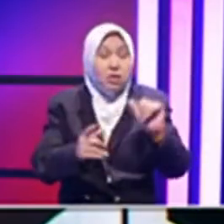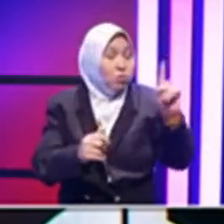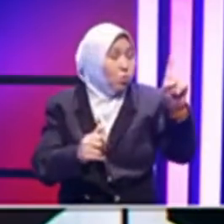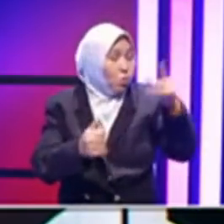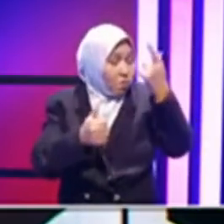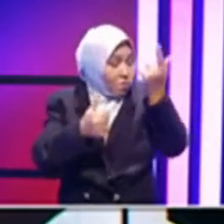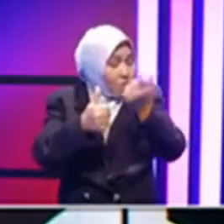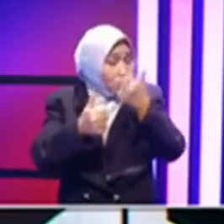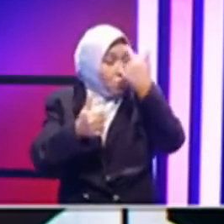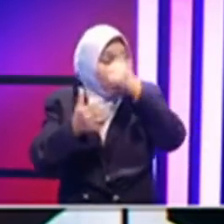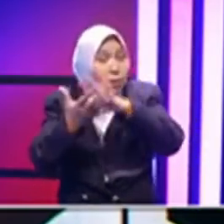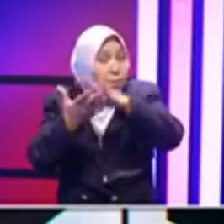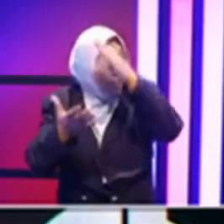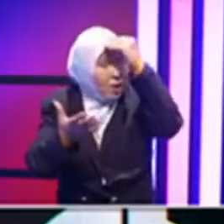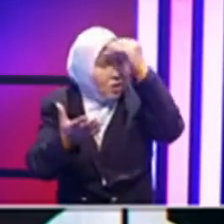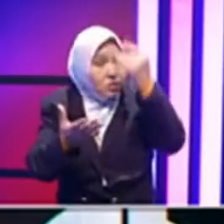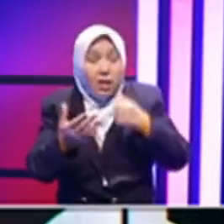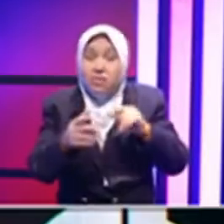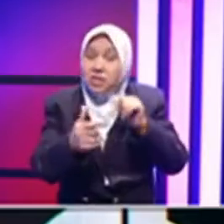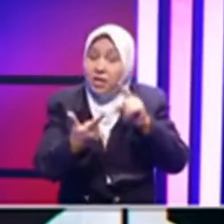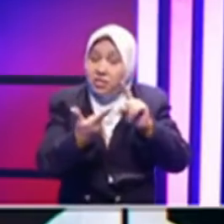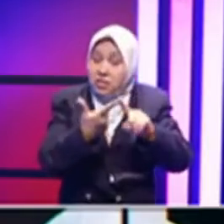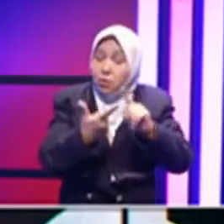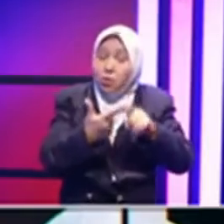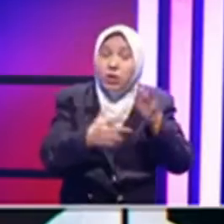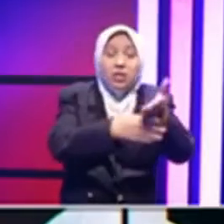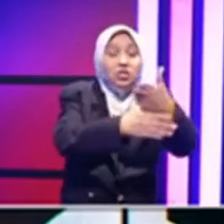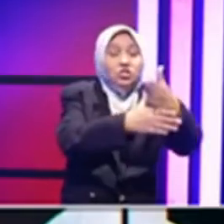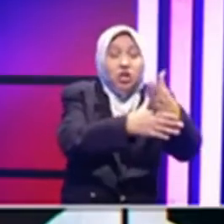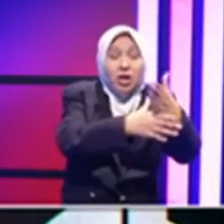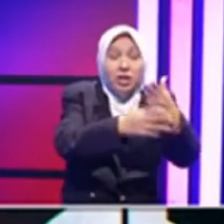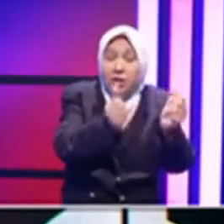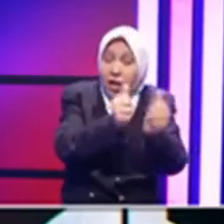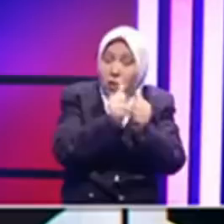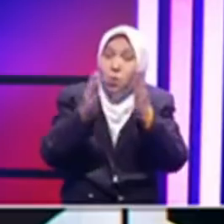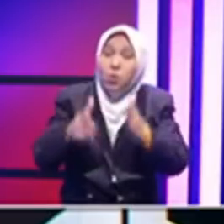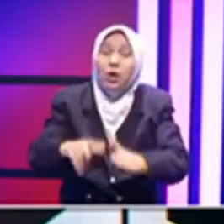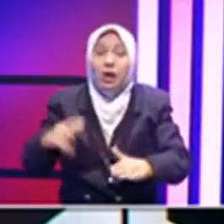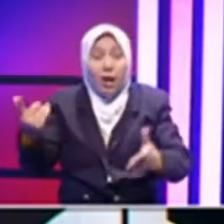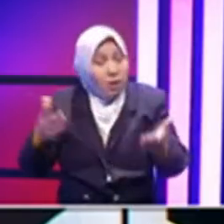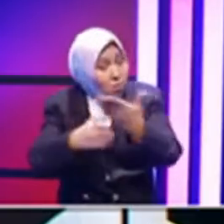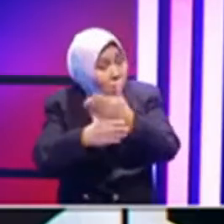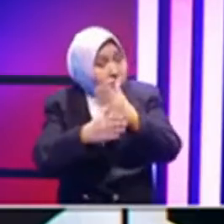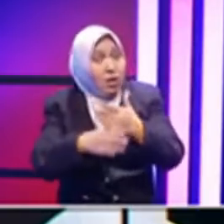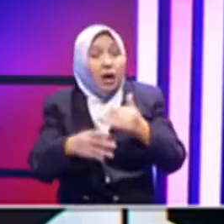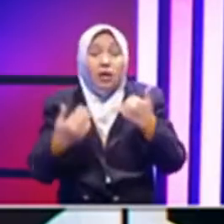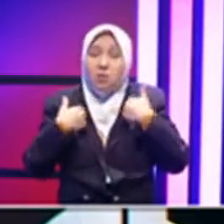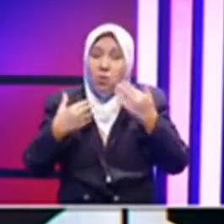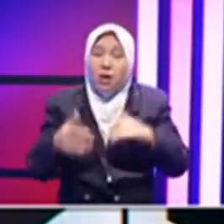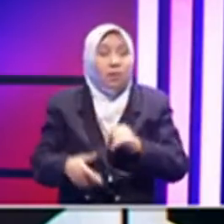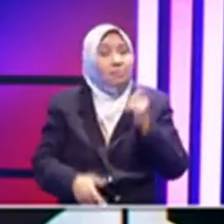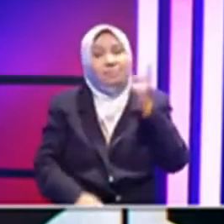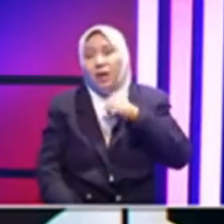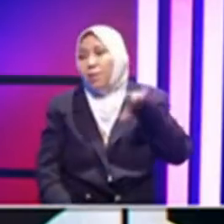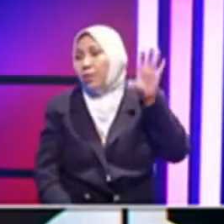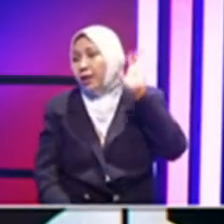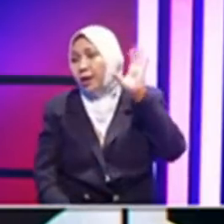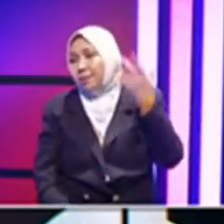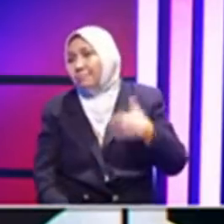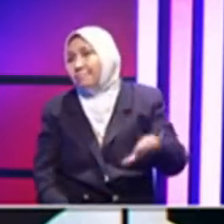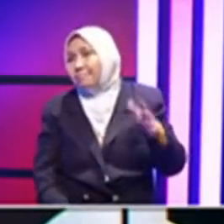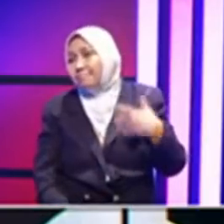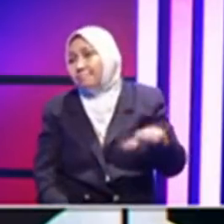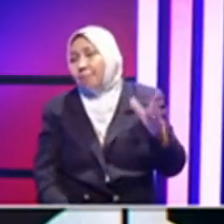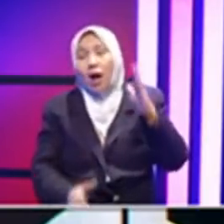ambil pelajaran, satu lagi kita share, kongsi pelajaran dengan orang lain. Seperti Rasul kongsi. Tetapi ada orang yang tak nak dengar. Ya, siapa, bagaimana